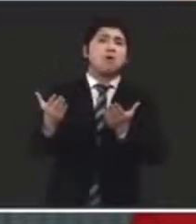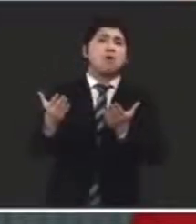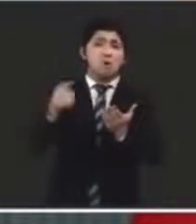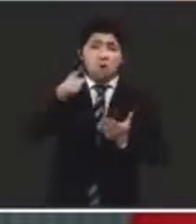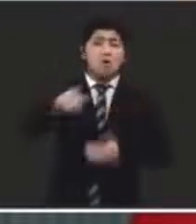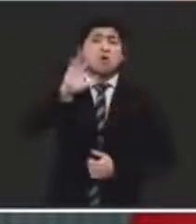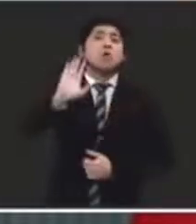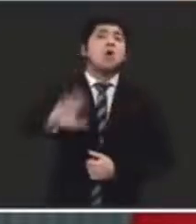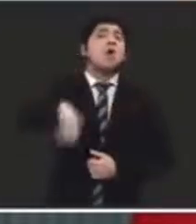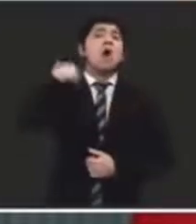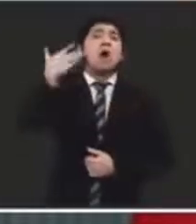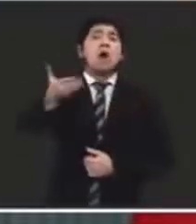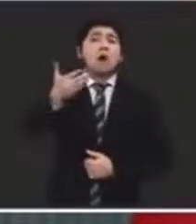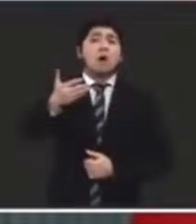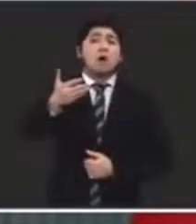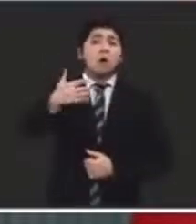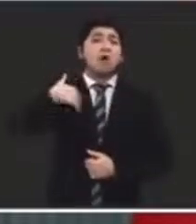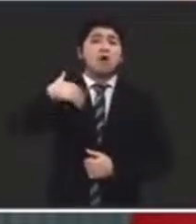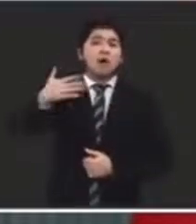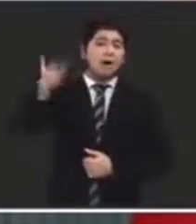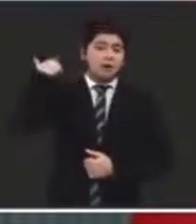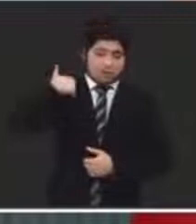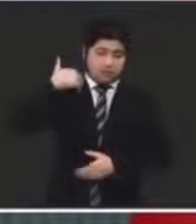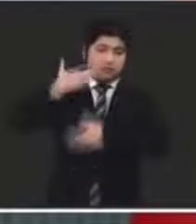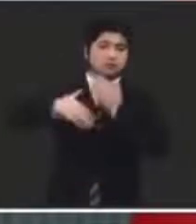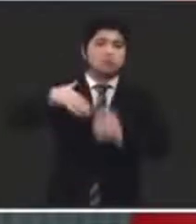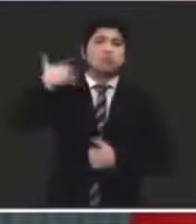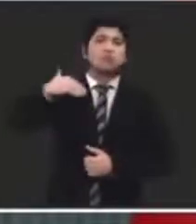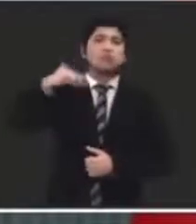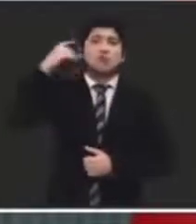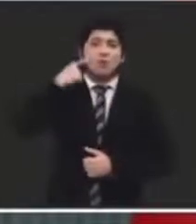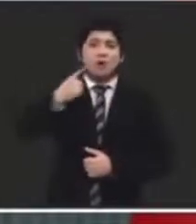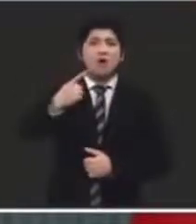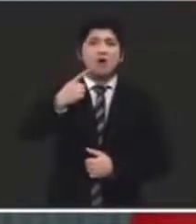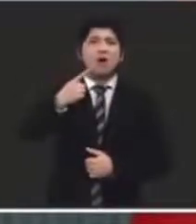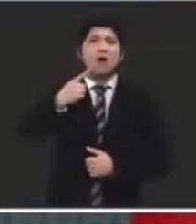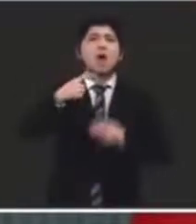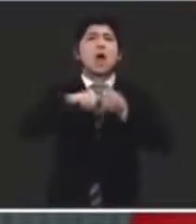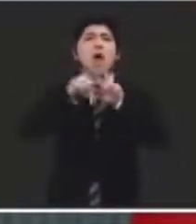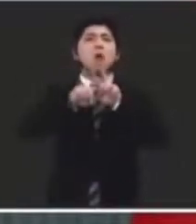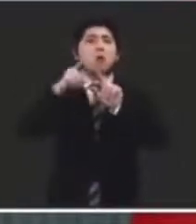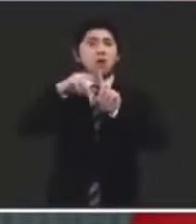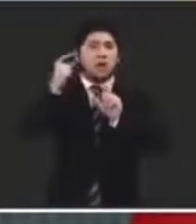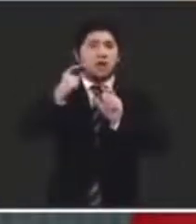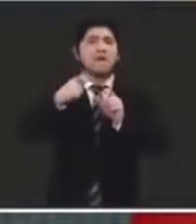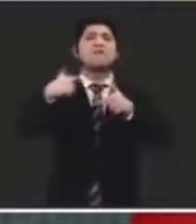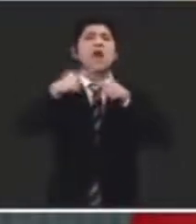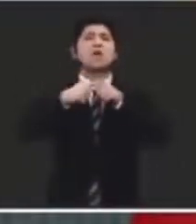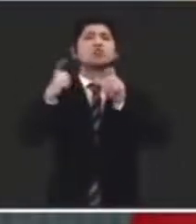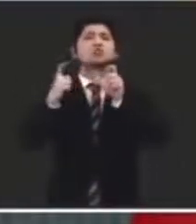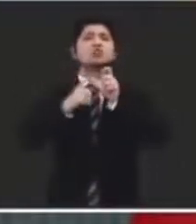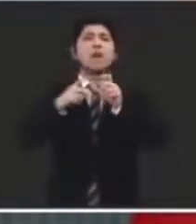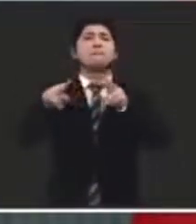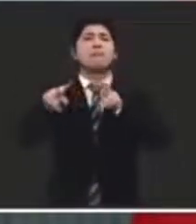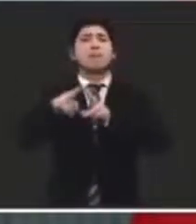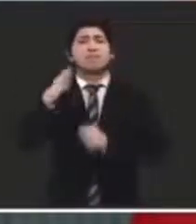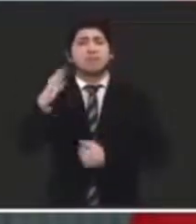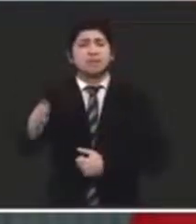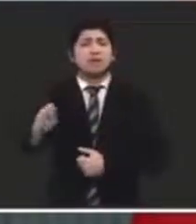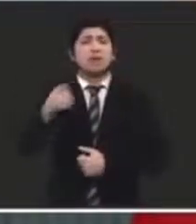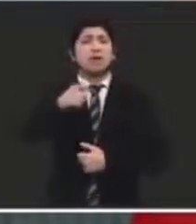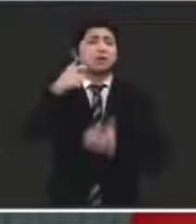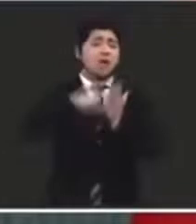Ondan sonra gelen büyüklerimiz kanunisi Fatih Sultan Mehmet'i hepsi tarih